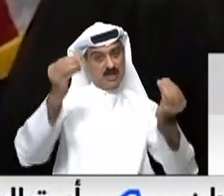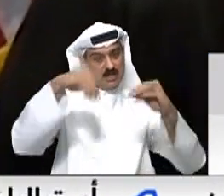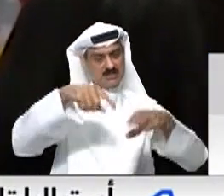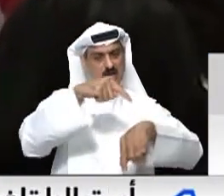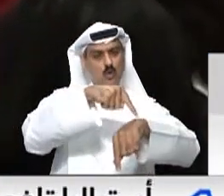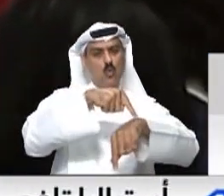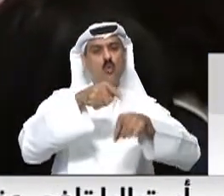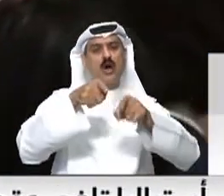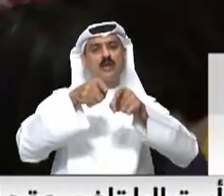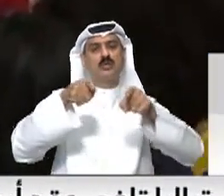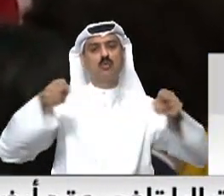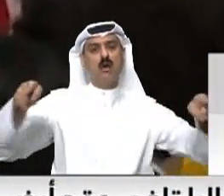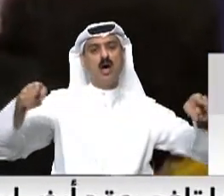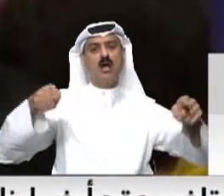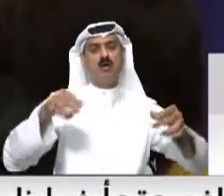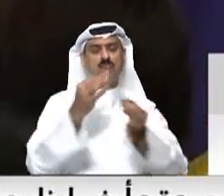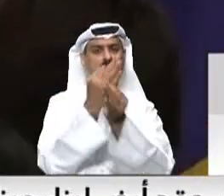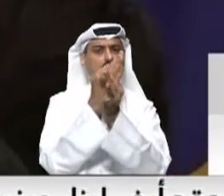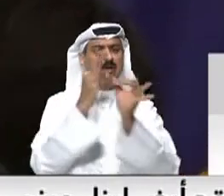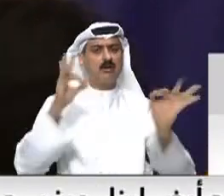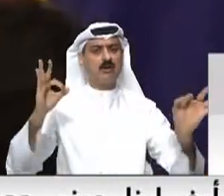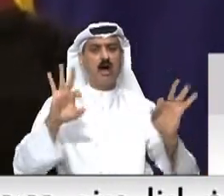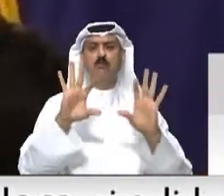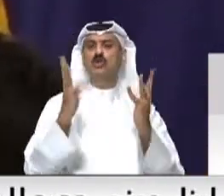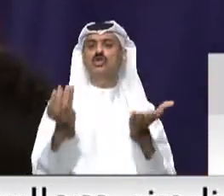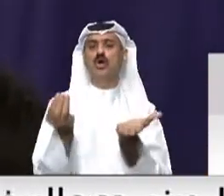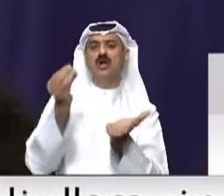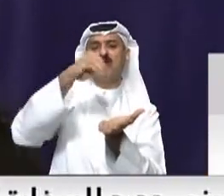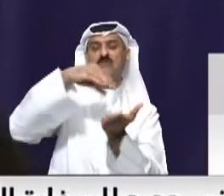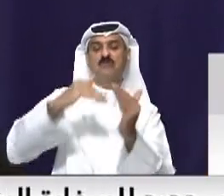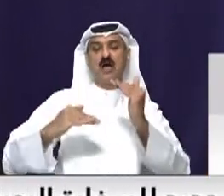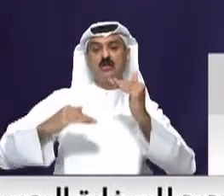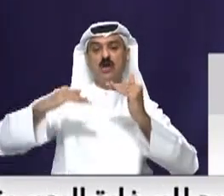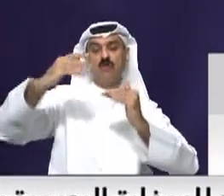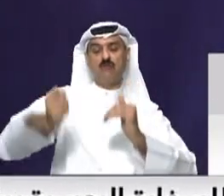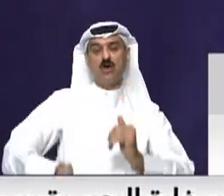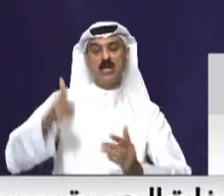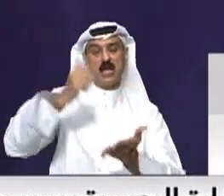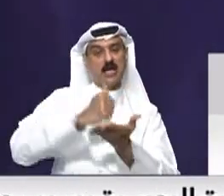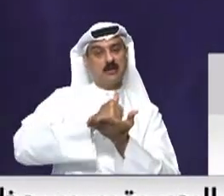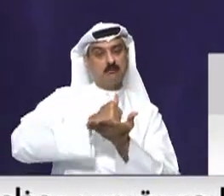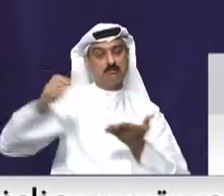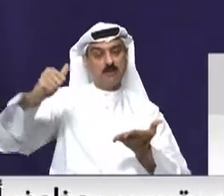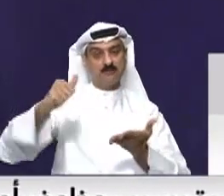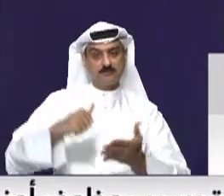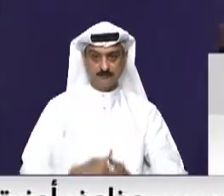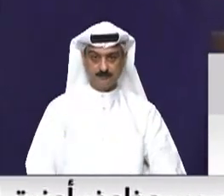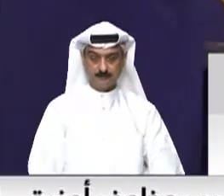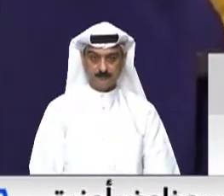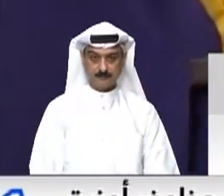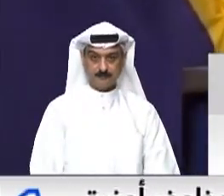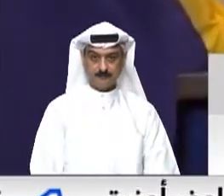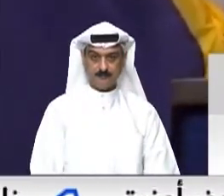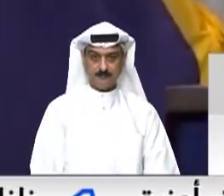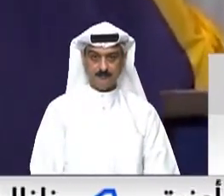للتقييم الكامل لكيفيه تاثير رفع اسعار الفائده على التضخم والاقتصاد ككل